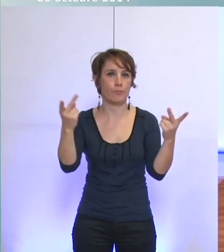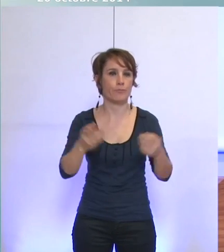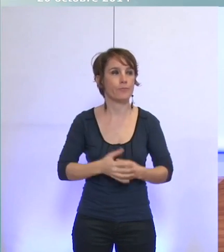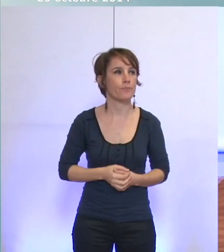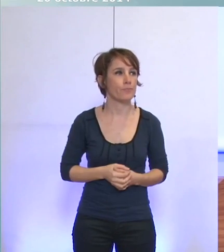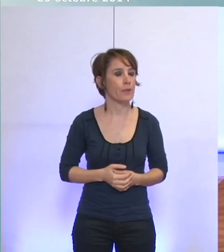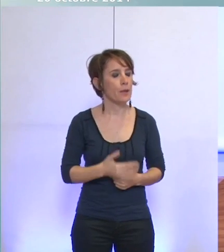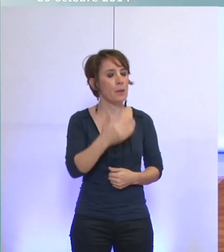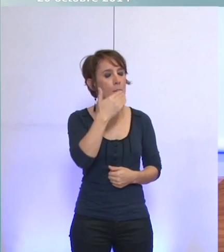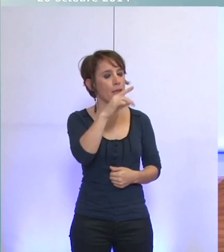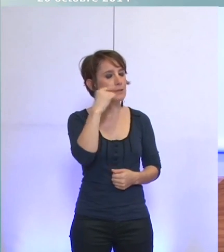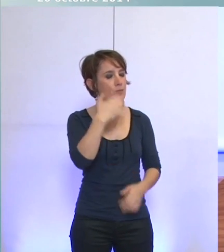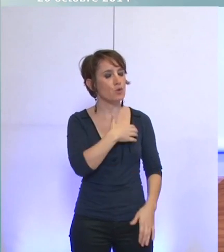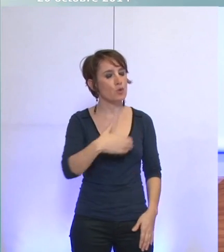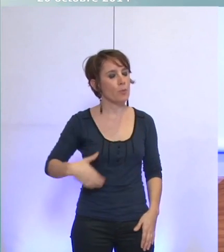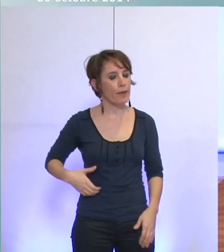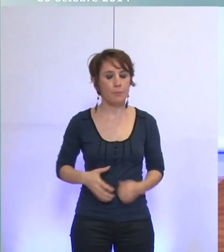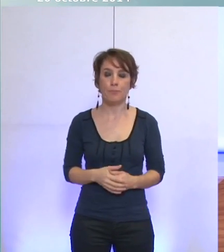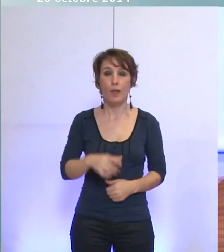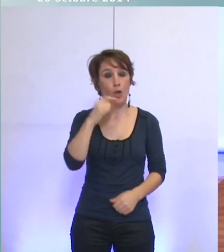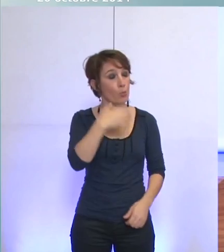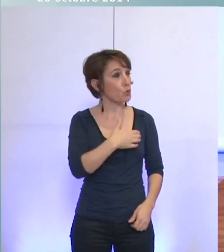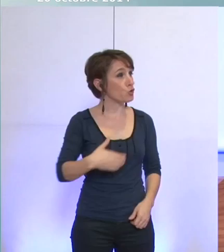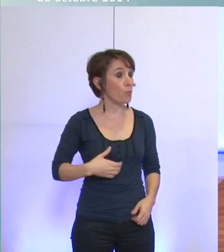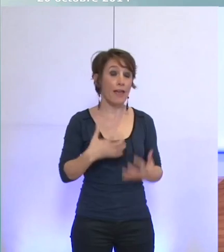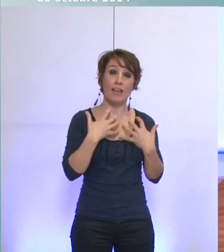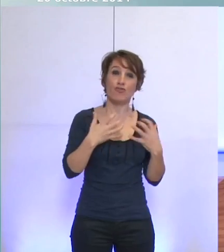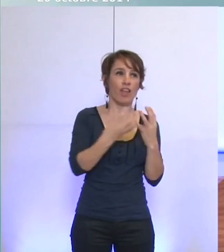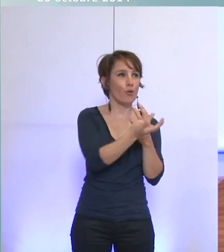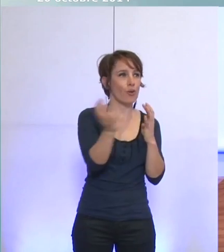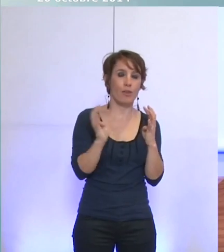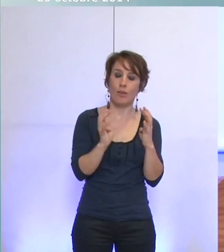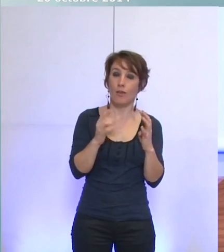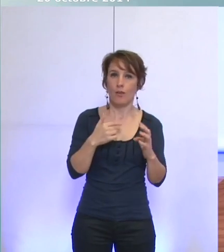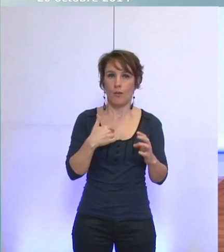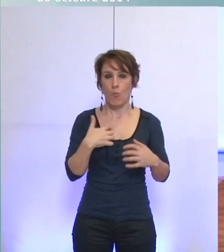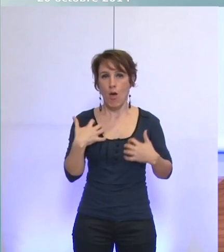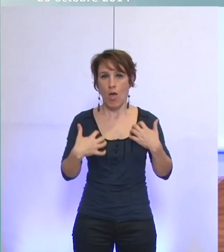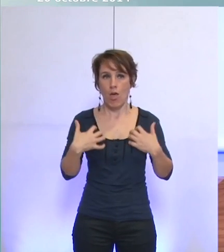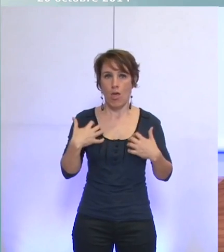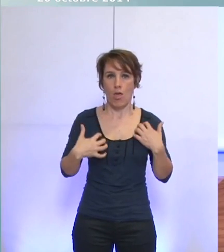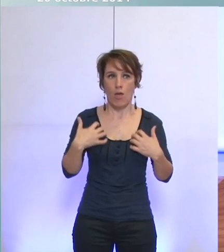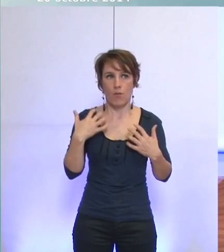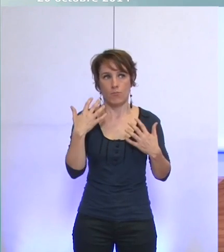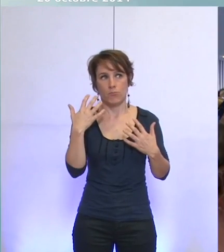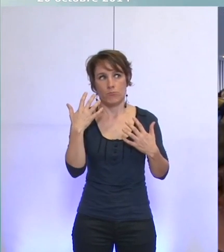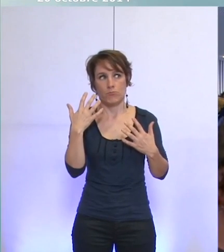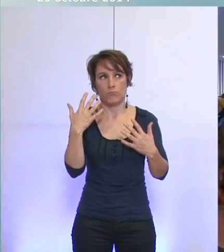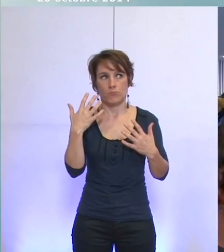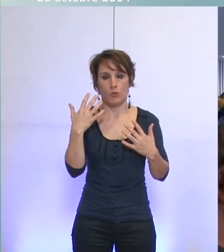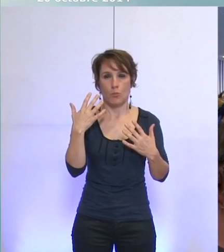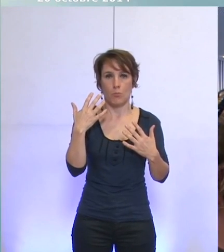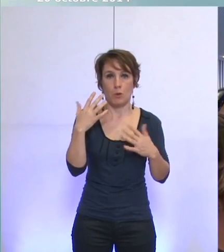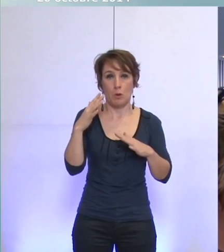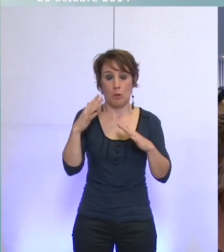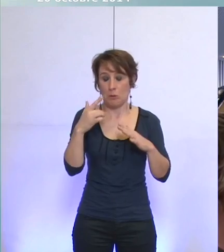Merci, monsieur le maire. Monsieur le maire, mes chers collègues, je craignais que cette question ne soit redondante, plus exactement qu'elle